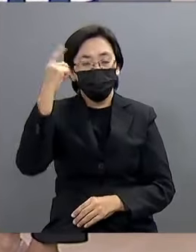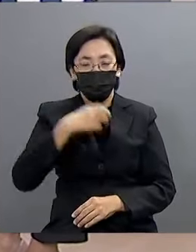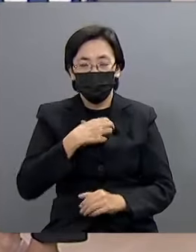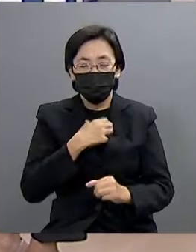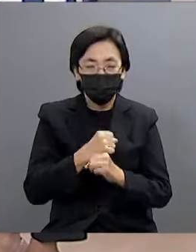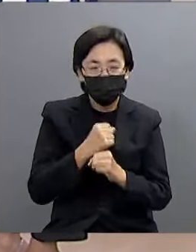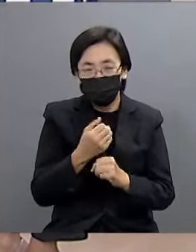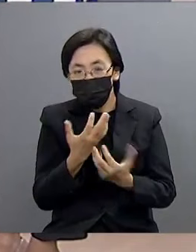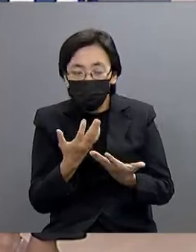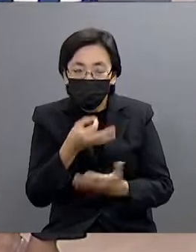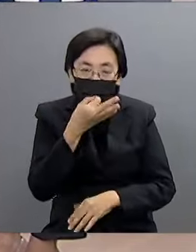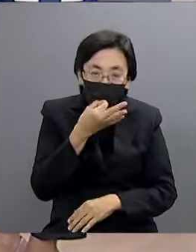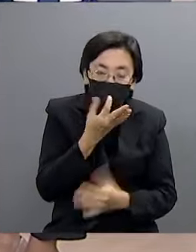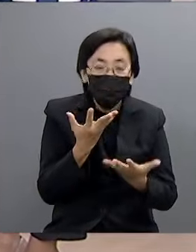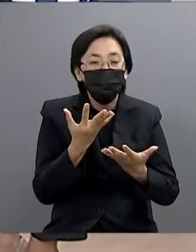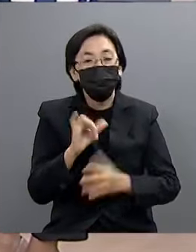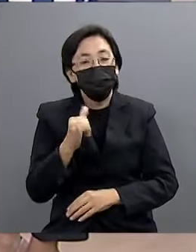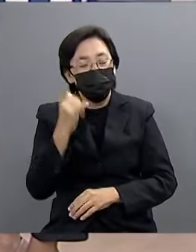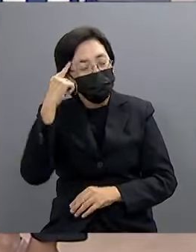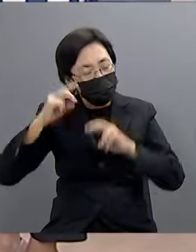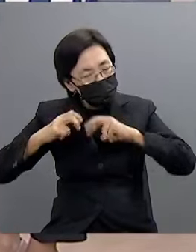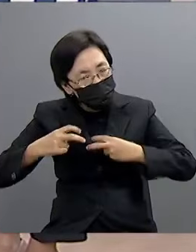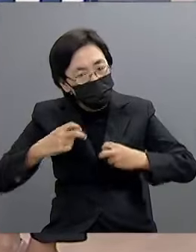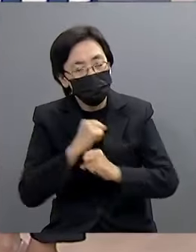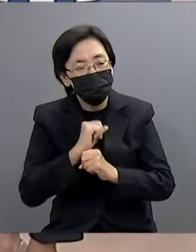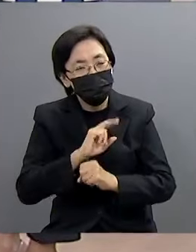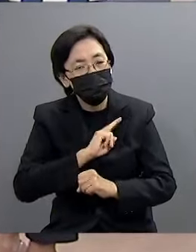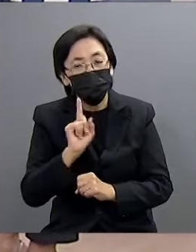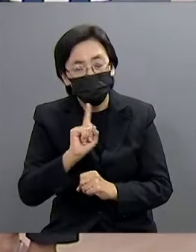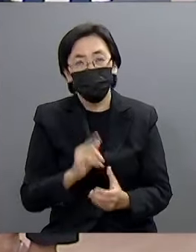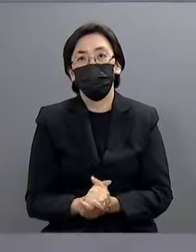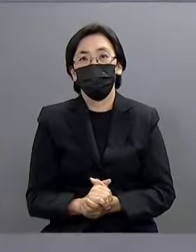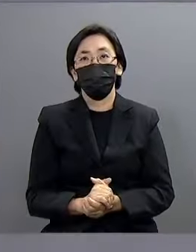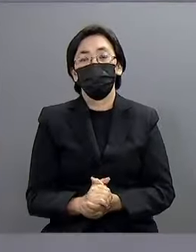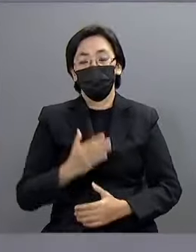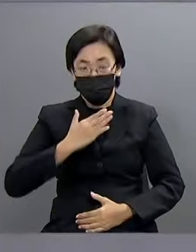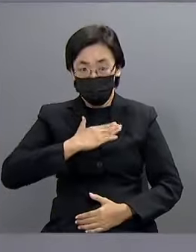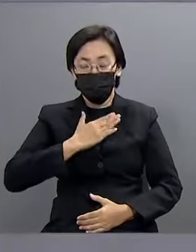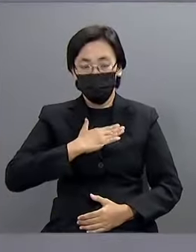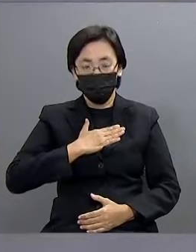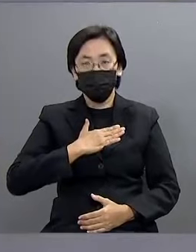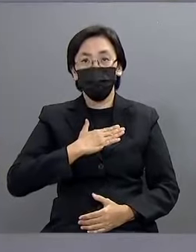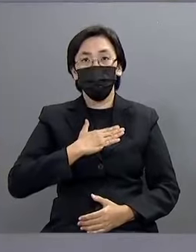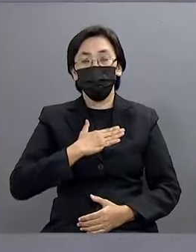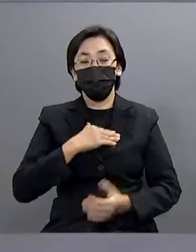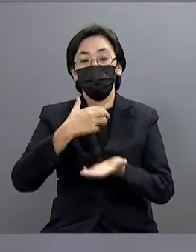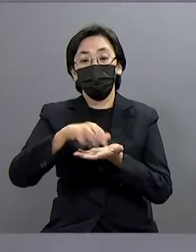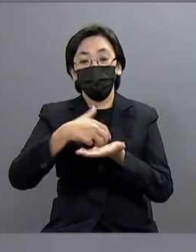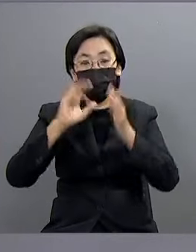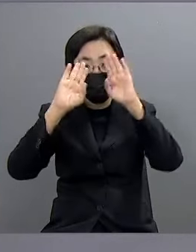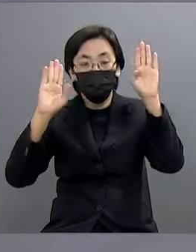จจะเจอเส้นทางใหม่ๆของตัวเองค่ะ ค่ะเบนก็รู้สึกว่าคือตอนแรกเบสขอเล่าเป็นประสบการณ์ของตัวเองเลยนะค